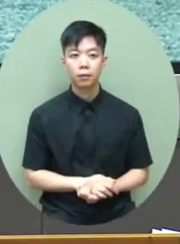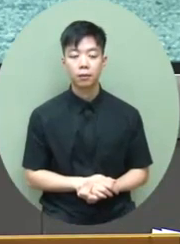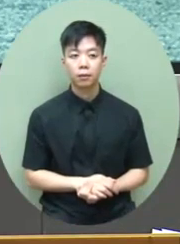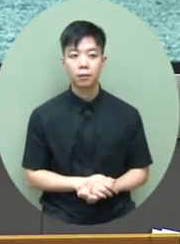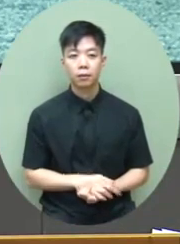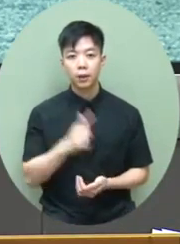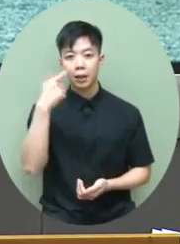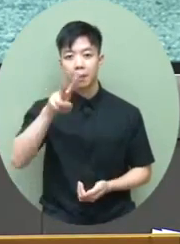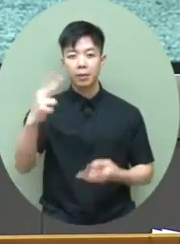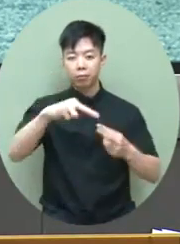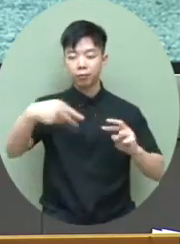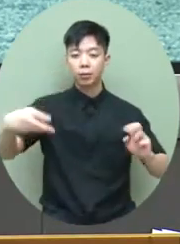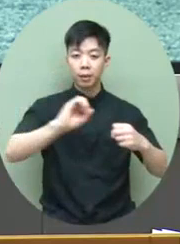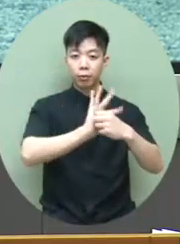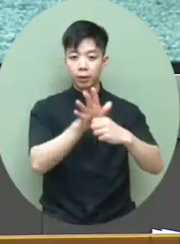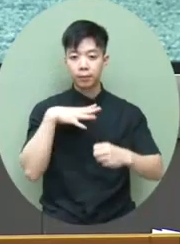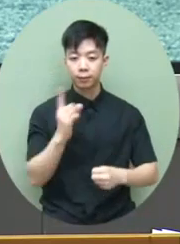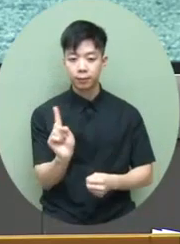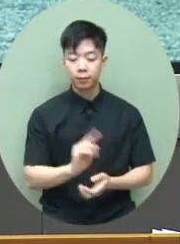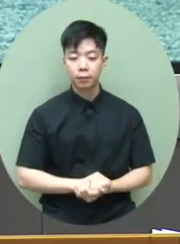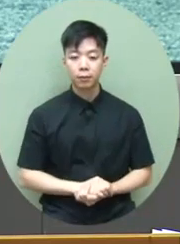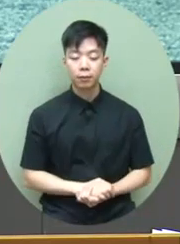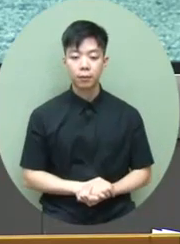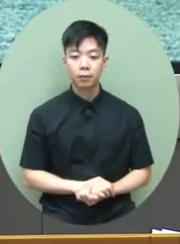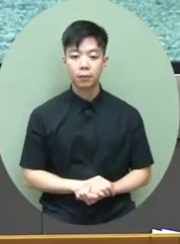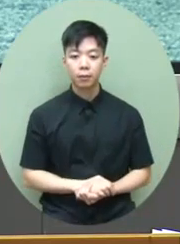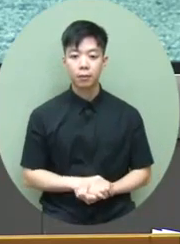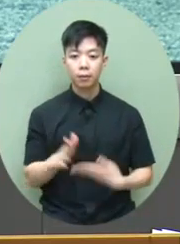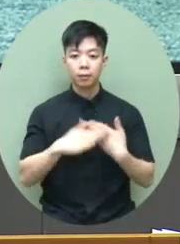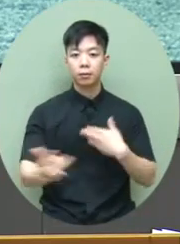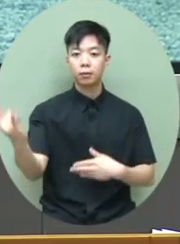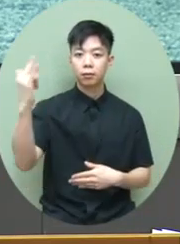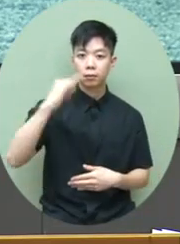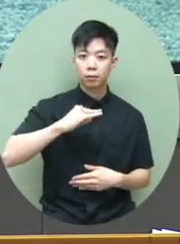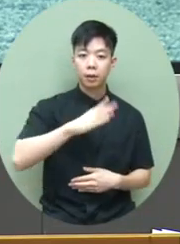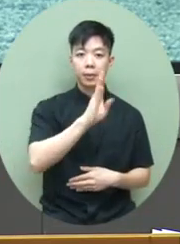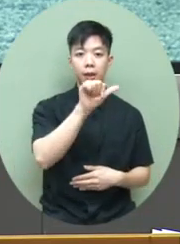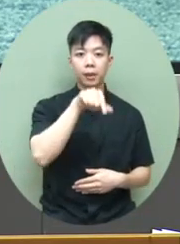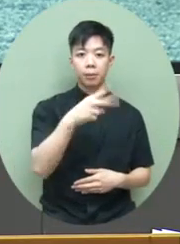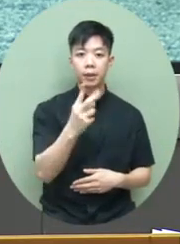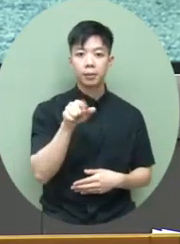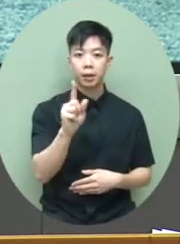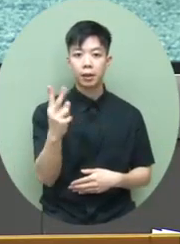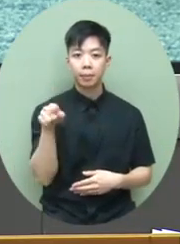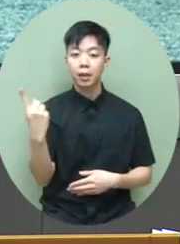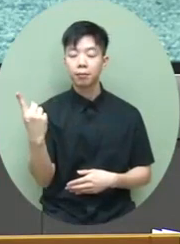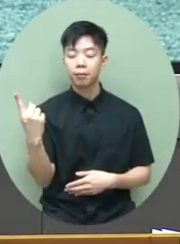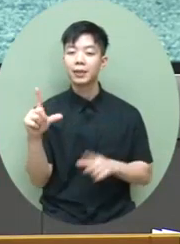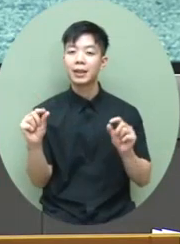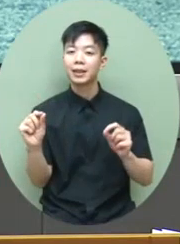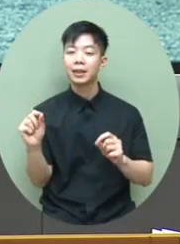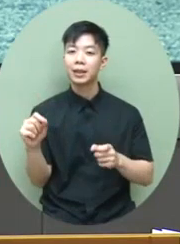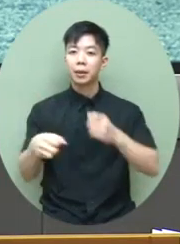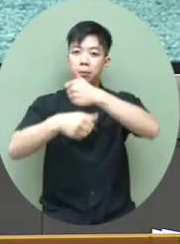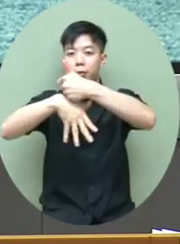變異病毒株嚟講咧，就係、輸入性個案嘅 BA.2.1、2.1 Omicron 咧，